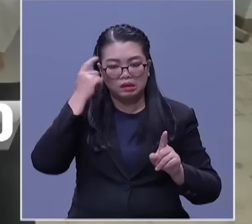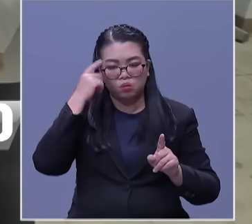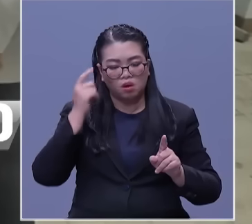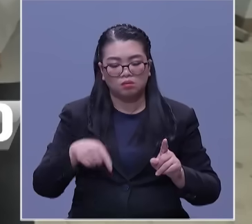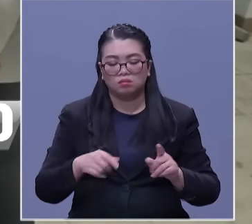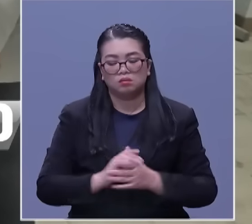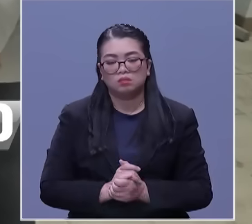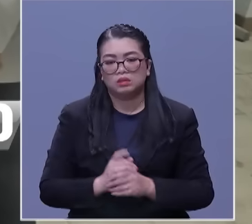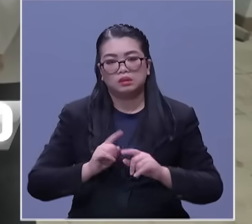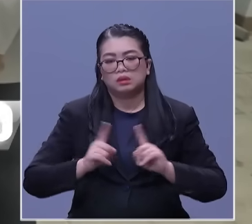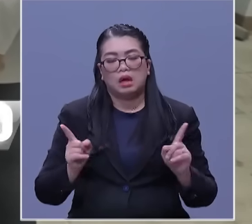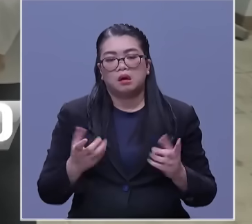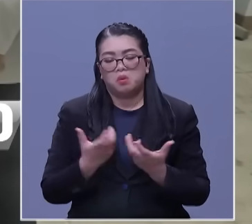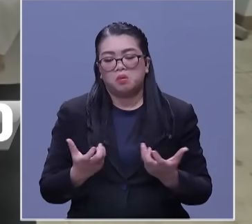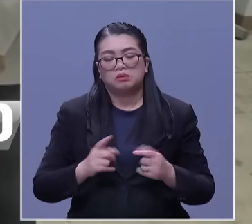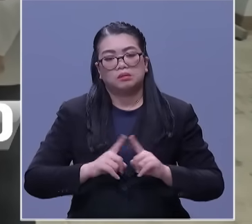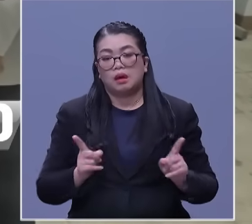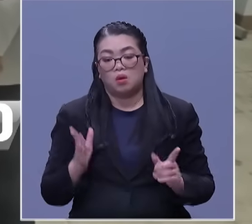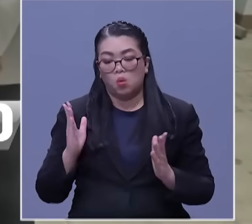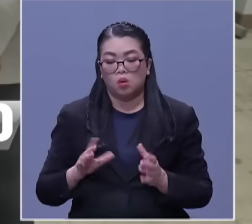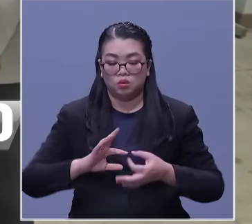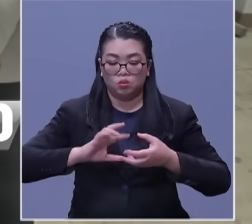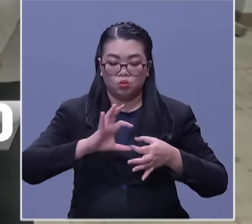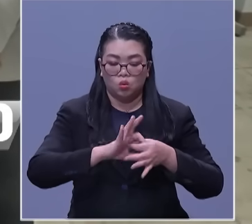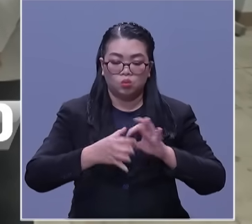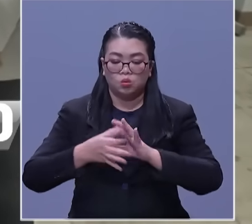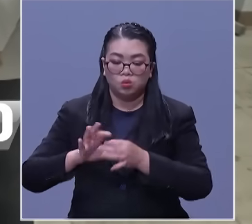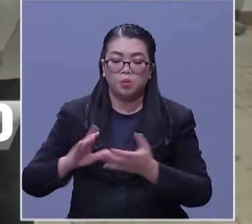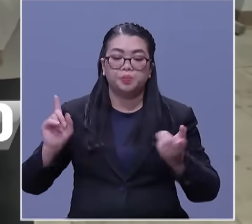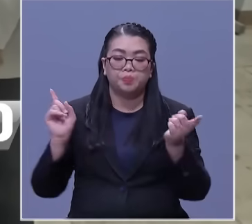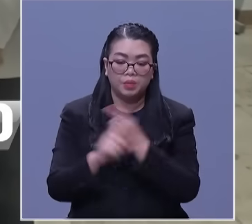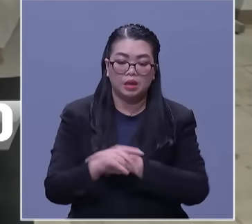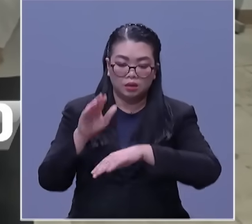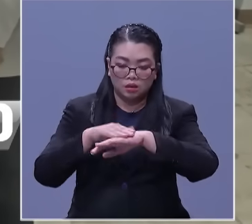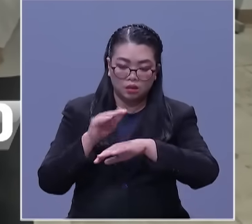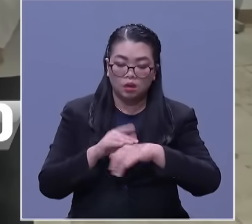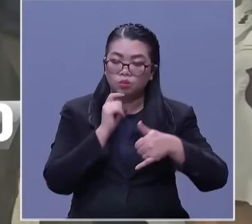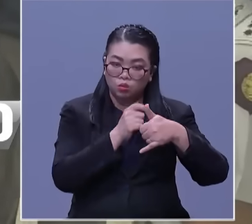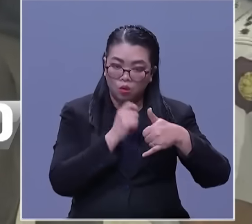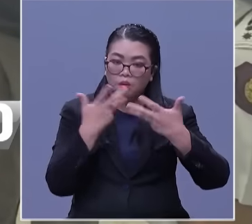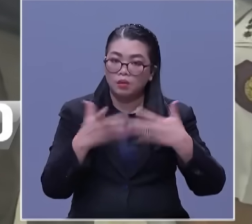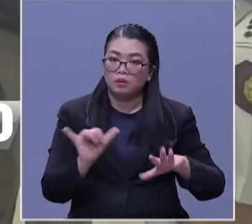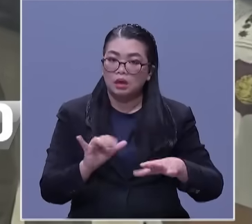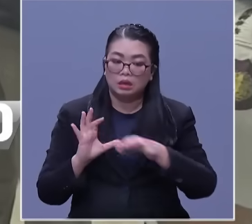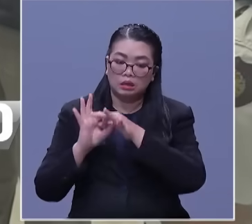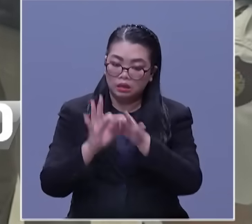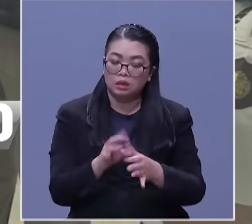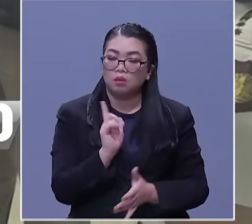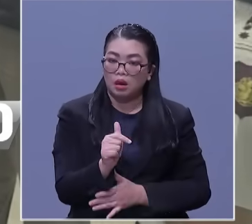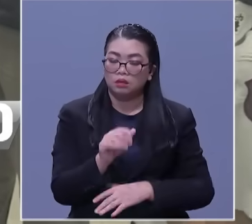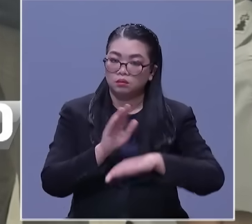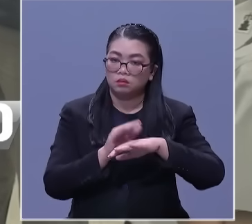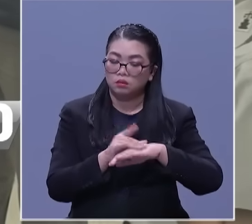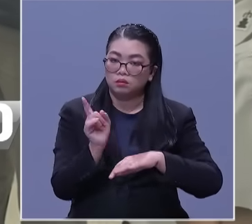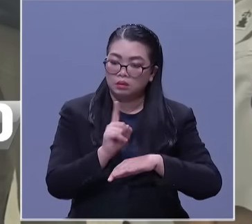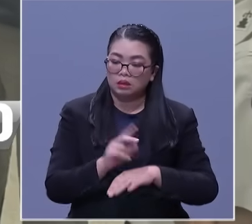เจนพร้อมกับตั้งคำถามว่าคนที่เปลี่ยนโซ่อ่ะถูกเรียกสอบไปหรือยังผู้เกี่ยวข้องหลักเรื่องนี้กำลังฆ่า